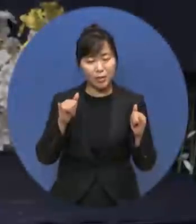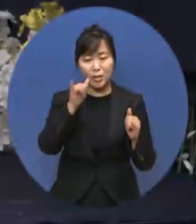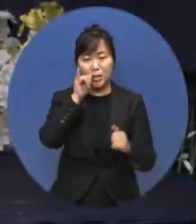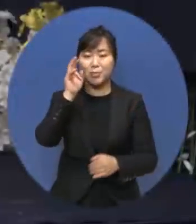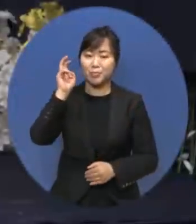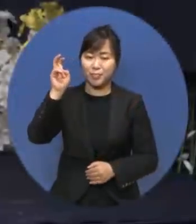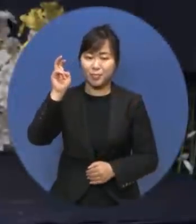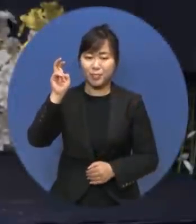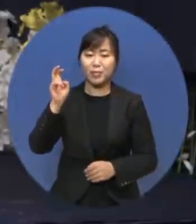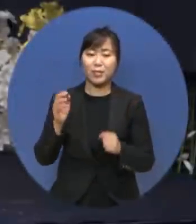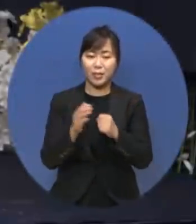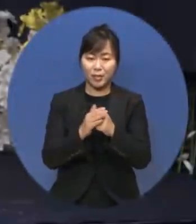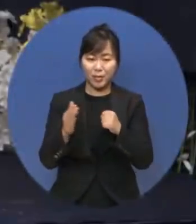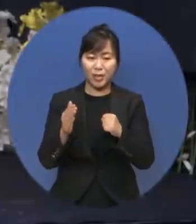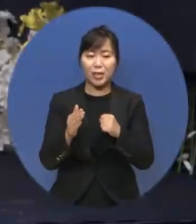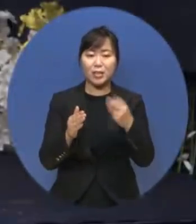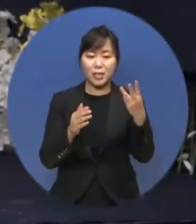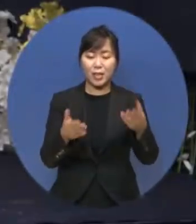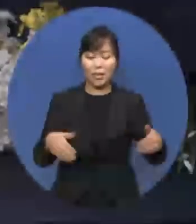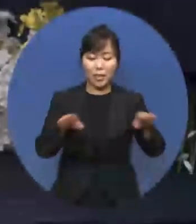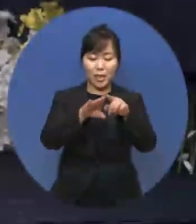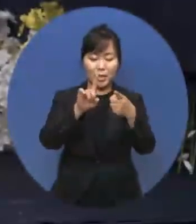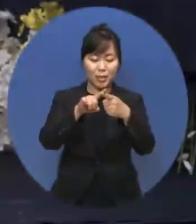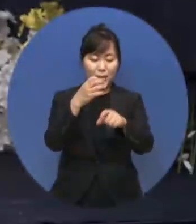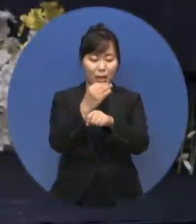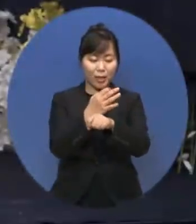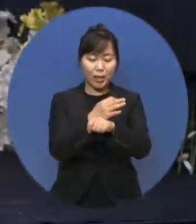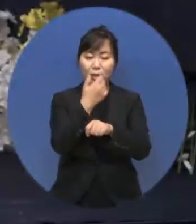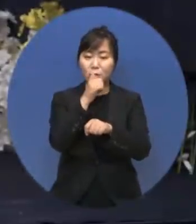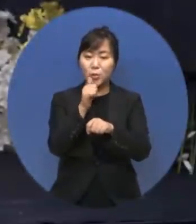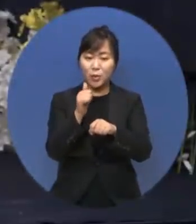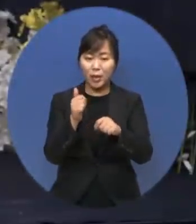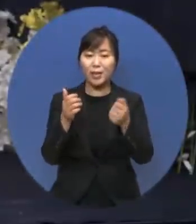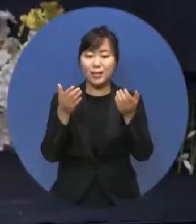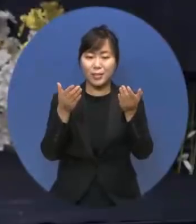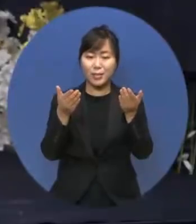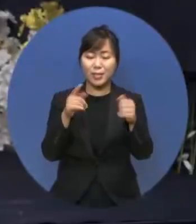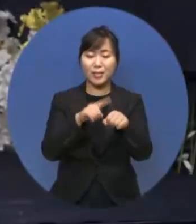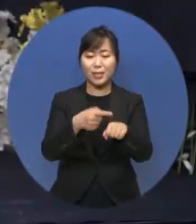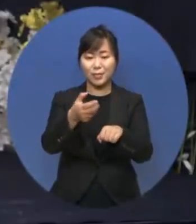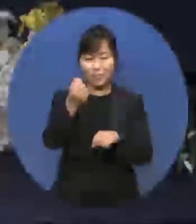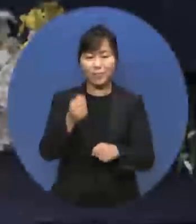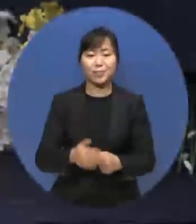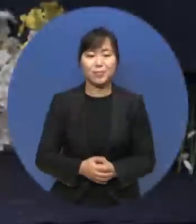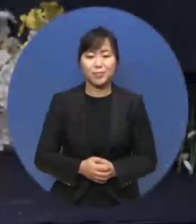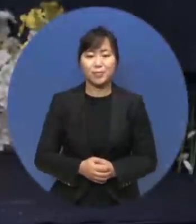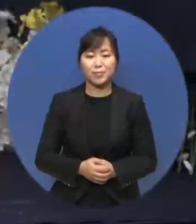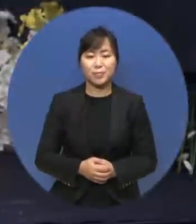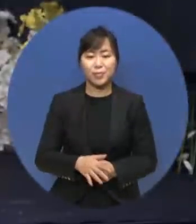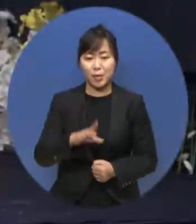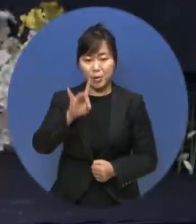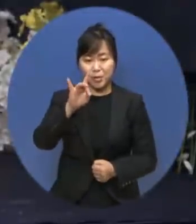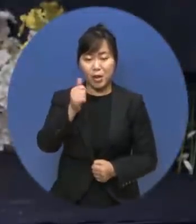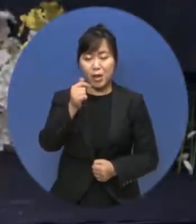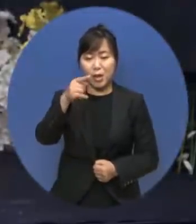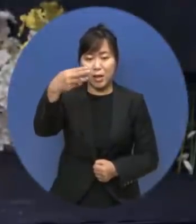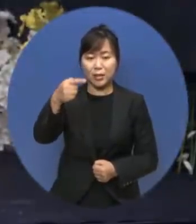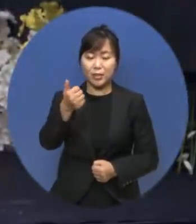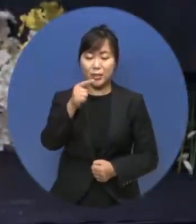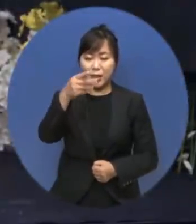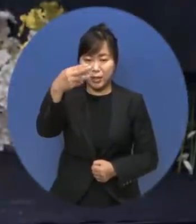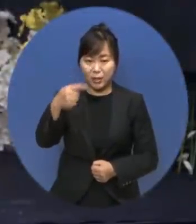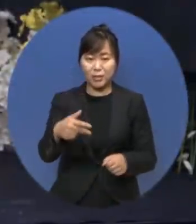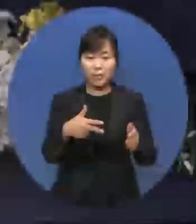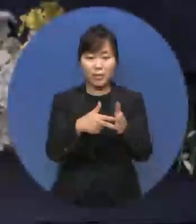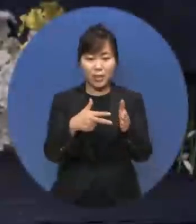시청자분들이 계실 수 있기 때문에 새 기관에 대해서 간략하게 소개해드리는 시간부터 갖도록 하겠습니다. 네, 먼저